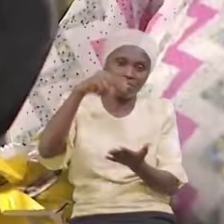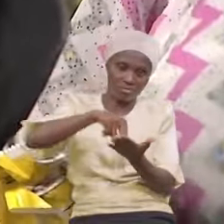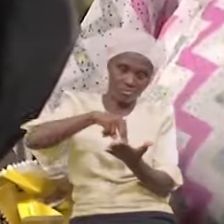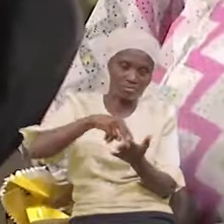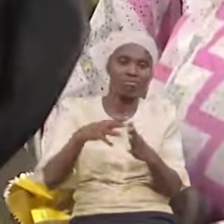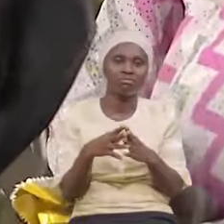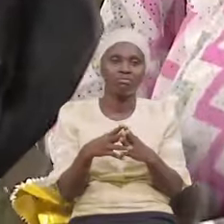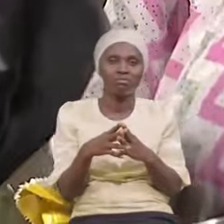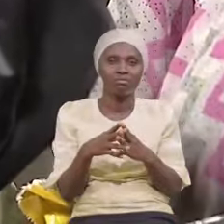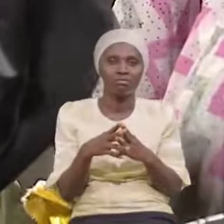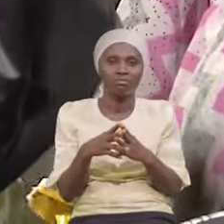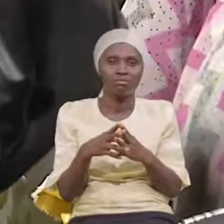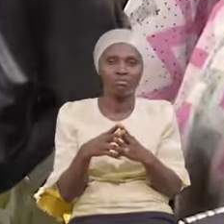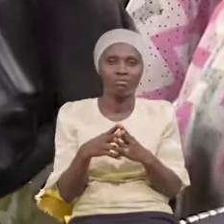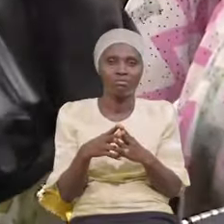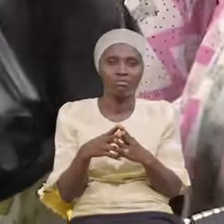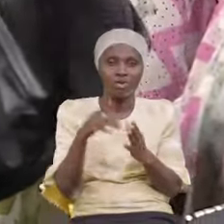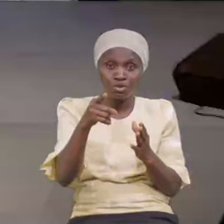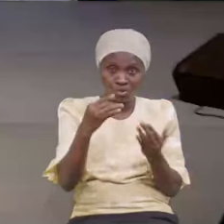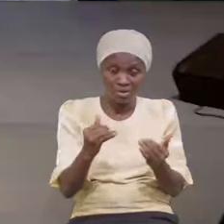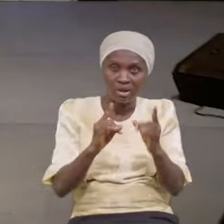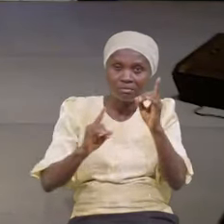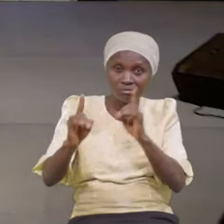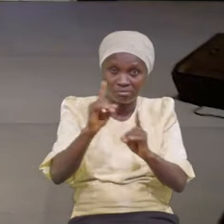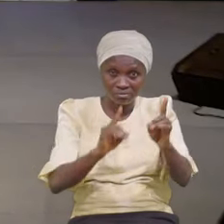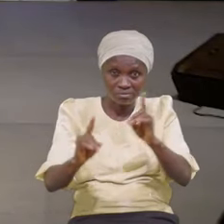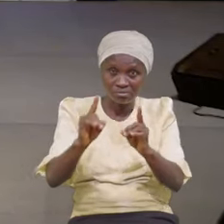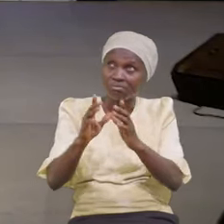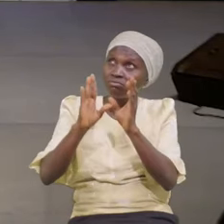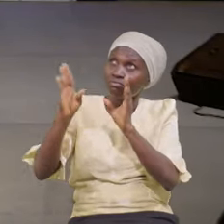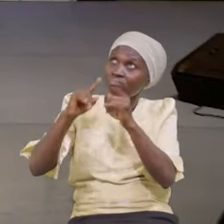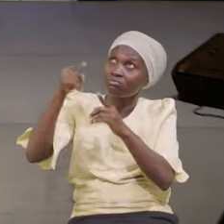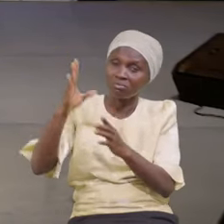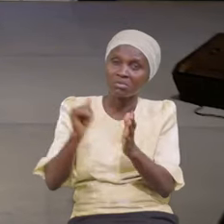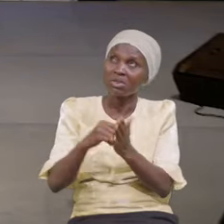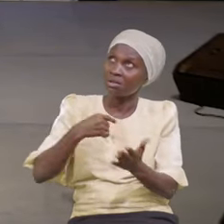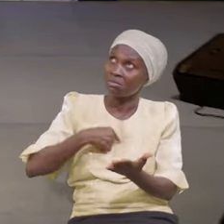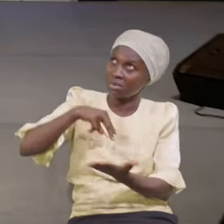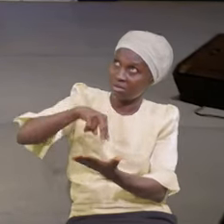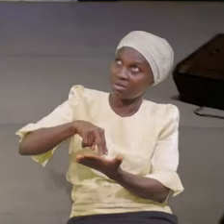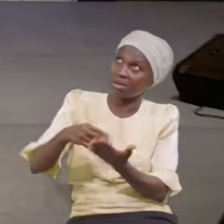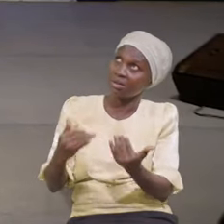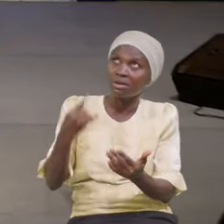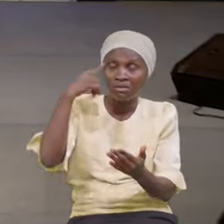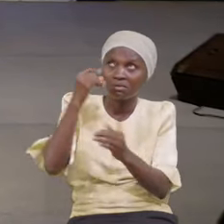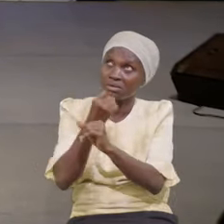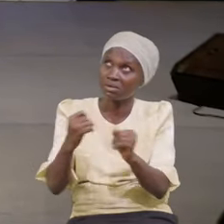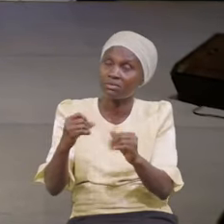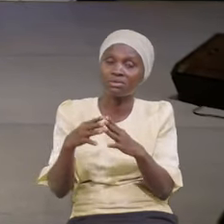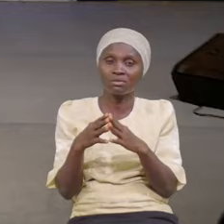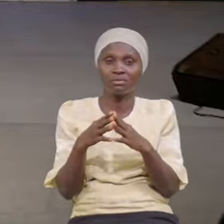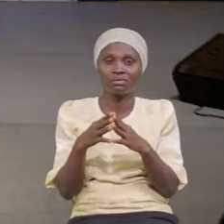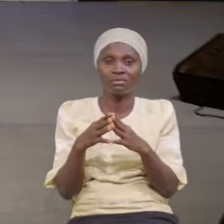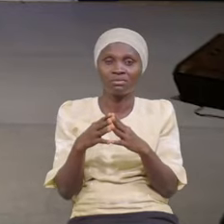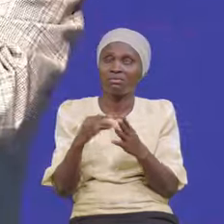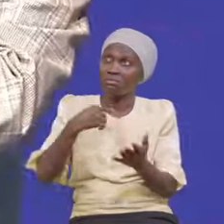చేతులు పైకి చాపిన వారు లేచి నిలబడండి. Telling the Lord, I stand for salvation. ప్రభువా, నేను రక్షణ కోసం నిలబడ్డానని చెప్పండి.